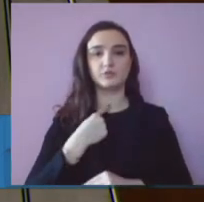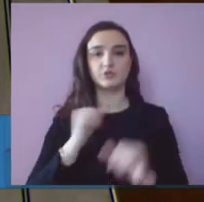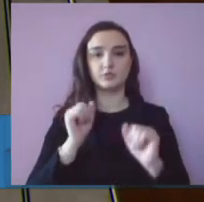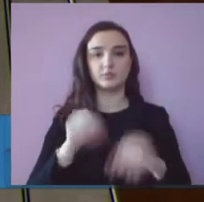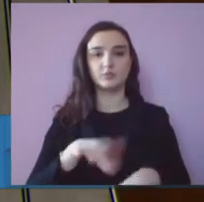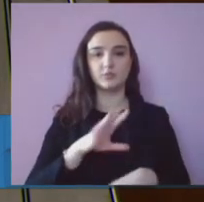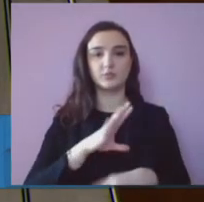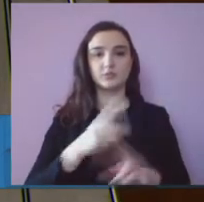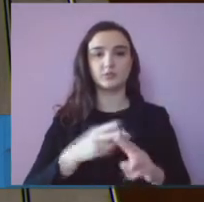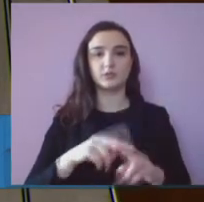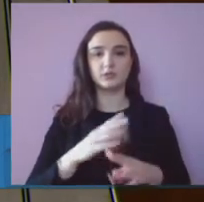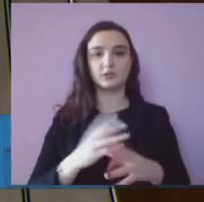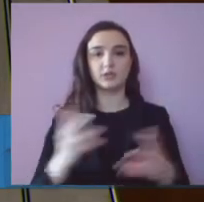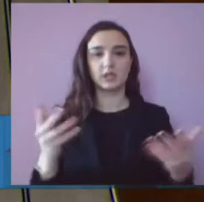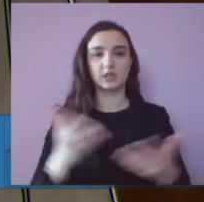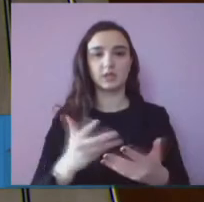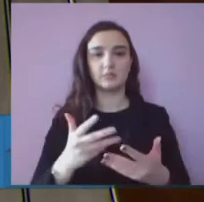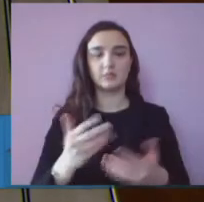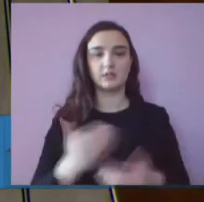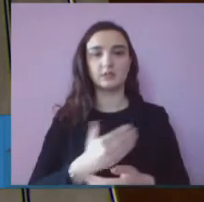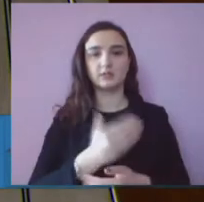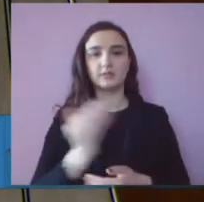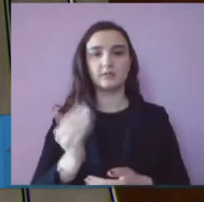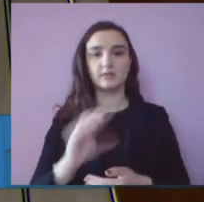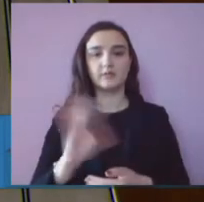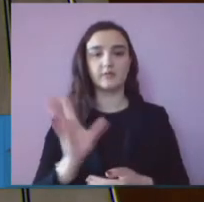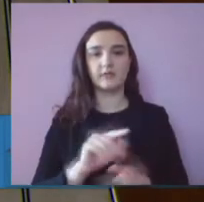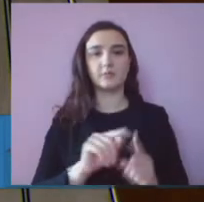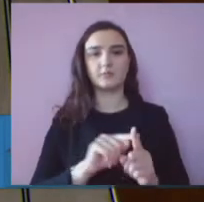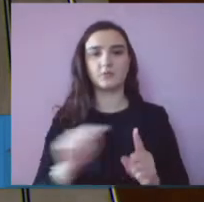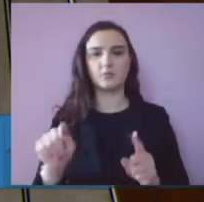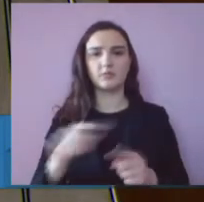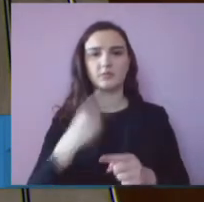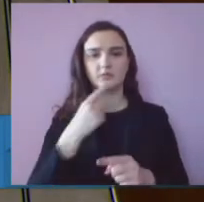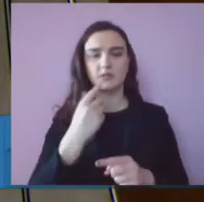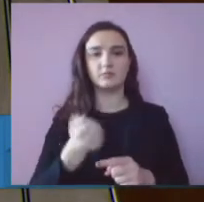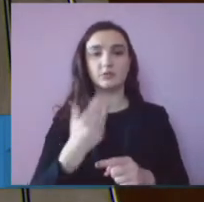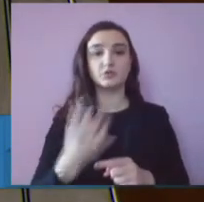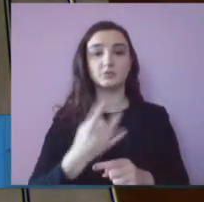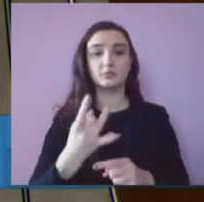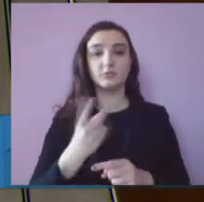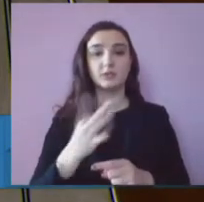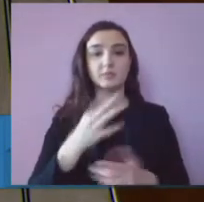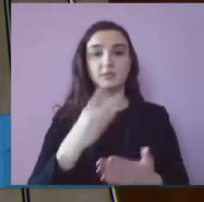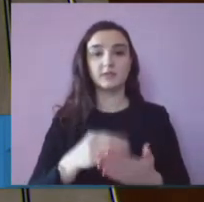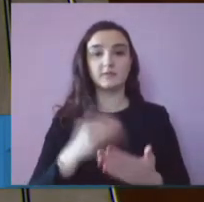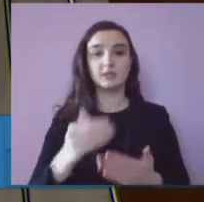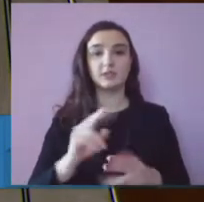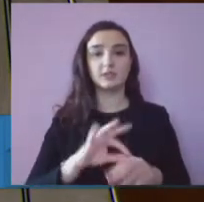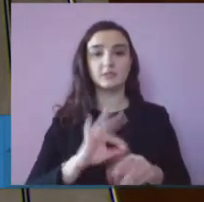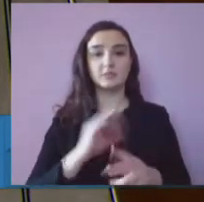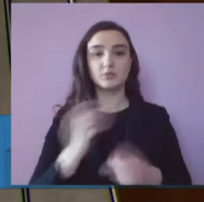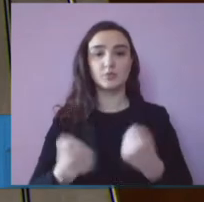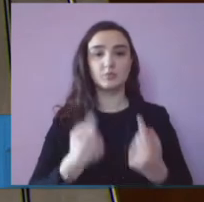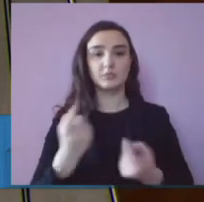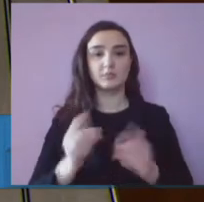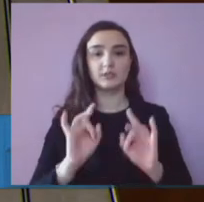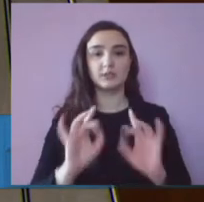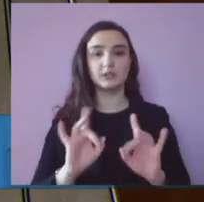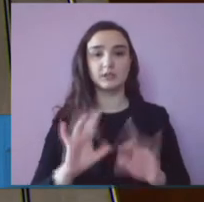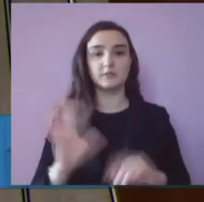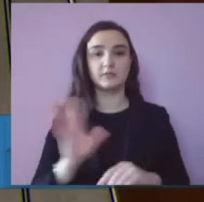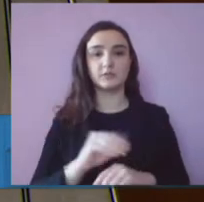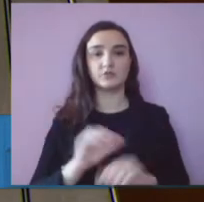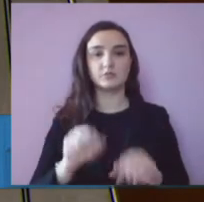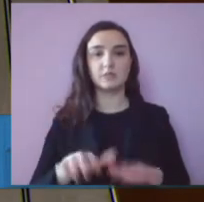არის ანთება. თქვენ წავე მიმდინარეობის ხაზი გაუსვით რამდენჯერმე, მაგრამ თავისი სიმპტომებით, ტკივილით, რომელიც შეიძლება ლოკალური